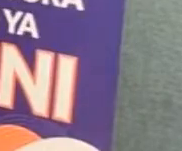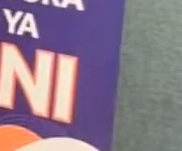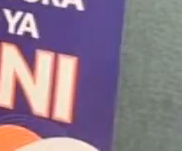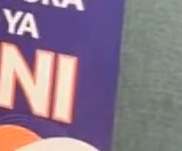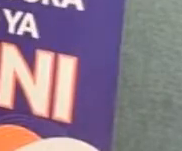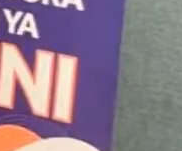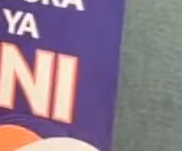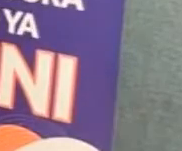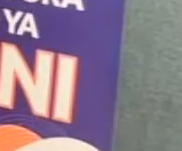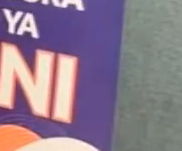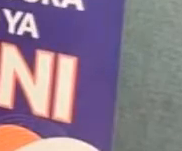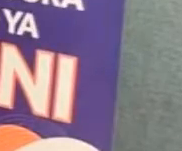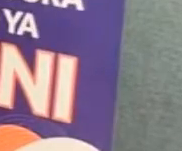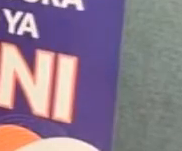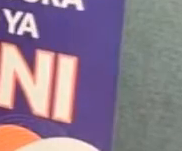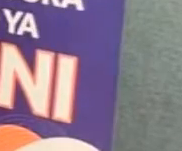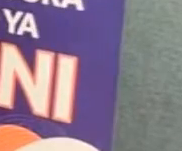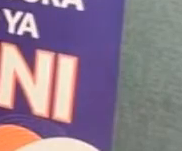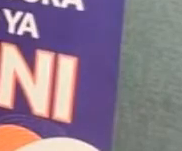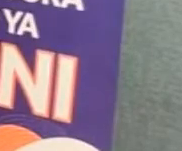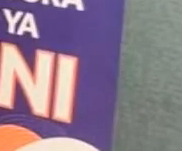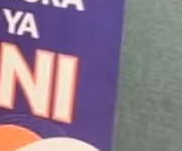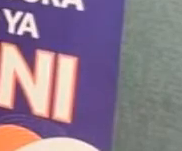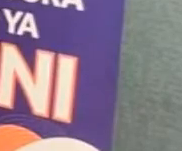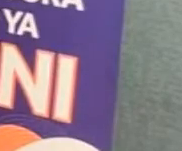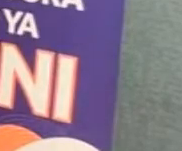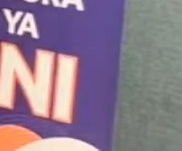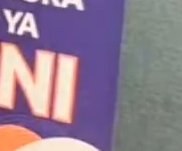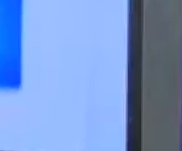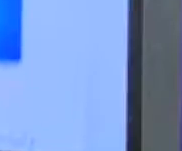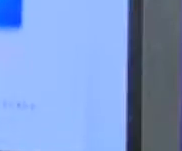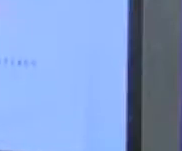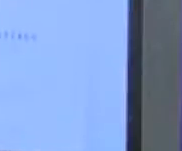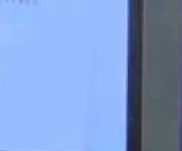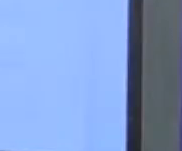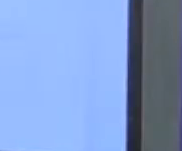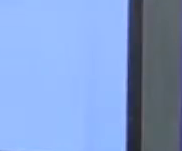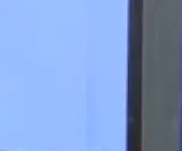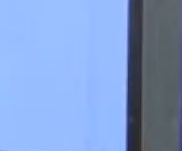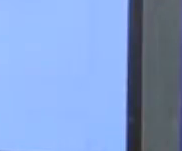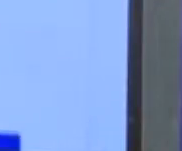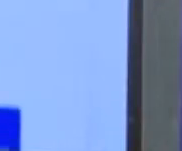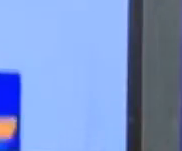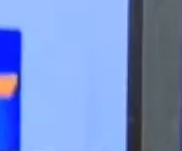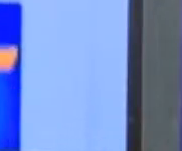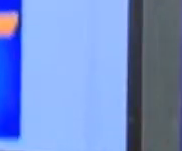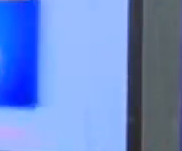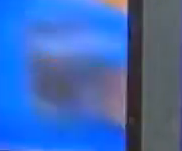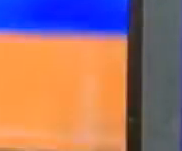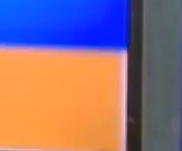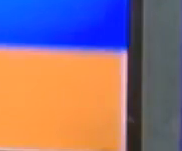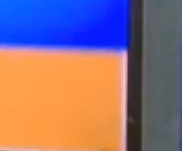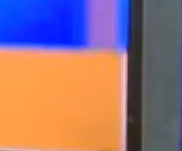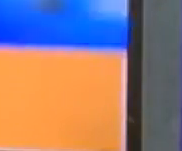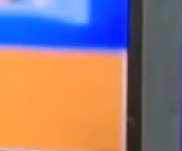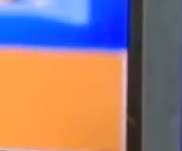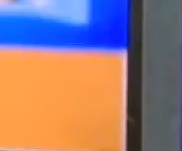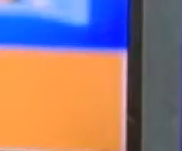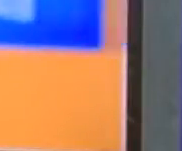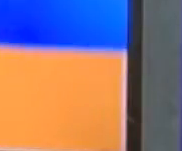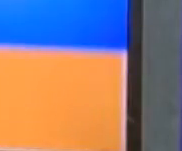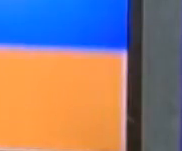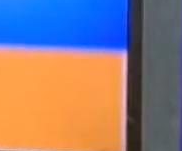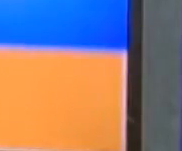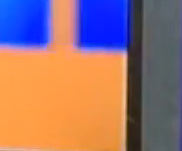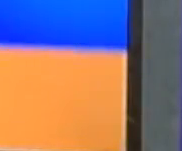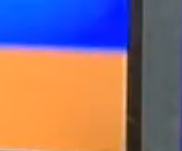ni CN. Tuko na gas cooker, kodi yake ni CK. Tuko na TV, kodi yake ni TV. Tuko na simu, aina